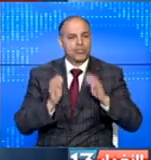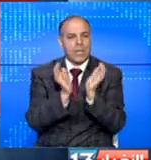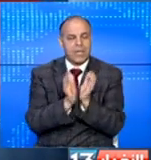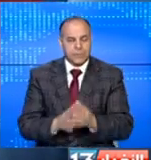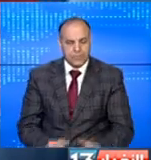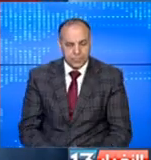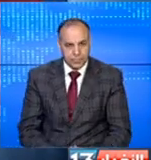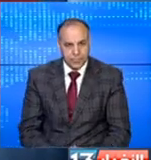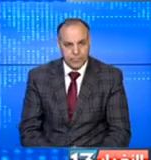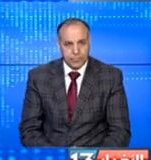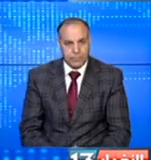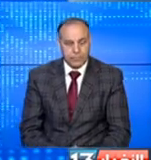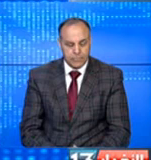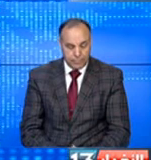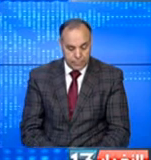الاجتماعية.